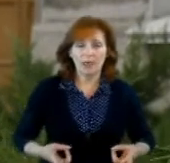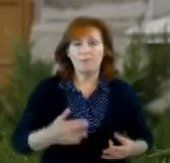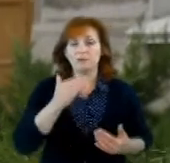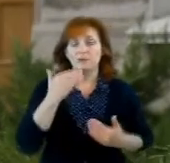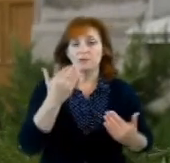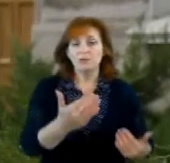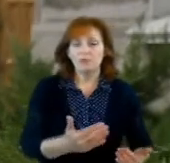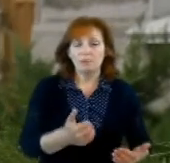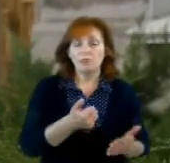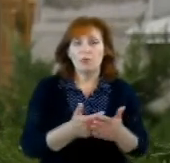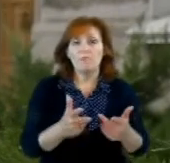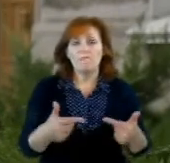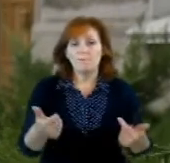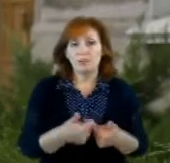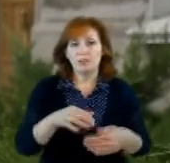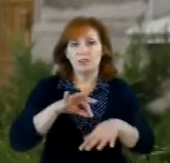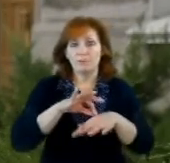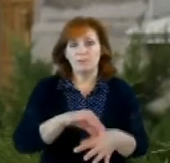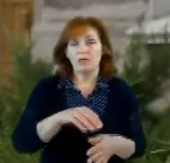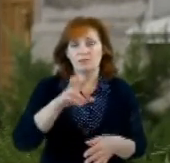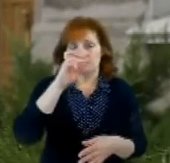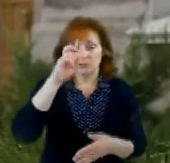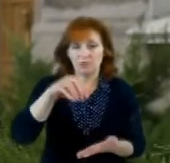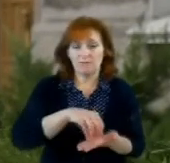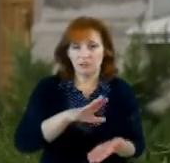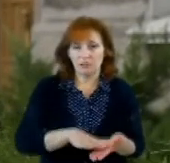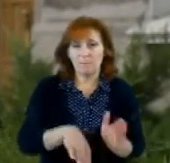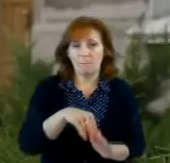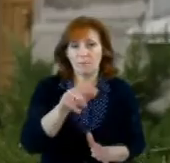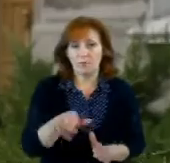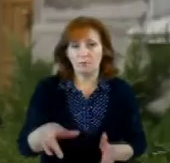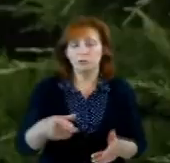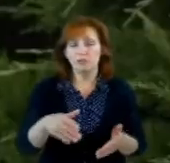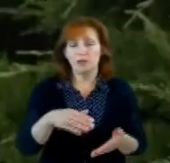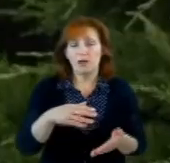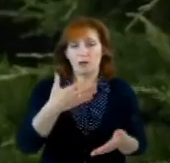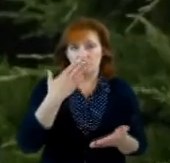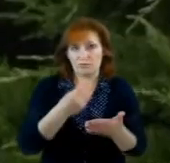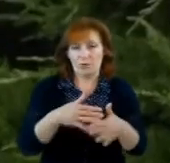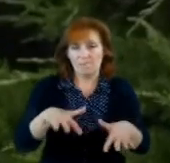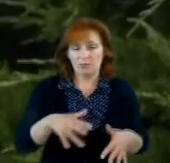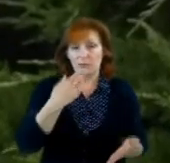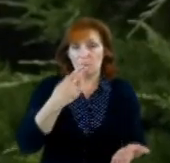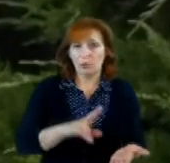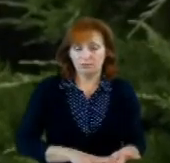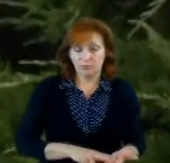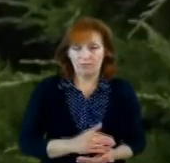у відділ ведення Державного реєстру виборців за місцем свого фактичного проживання. Єдине виключення –